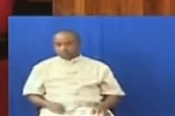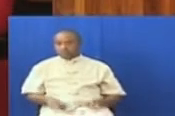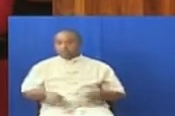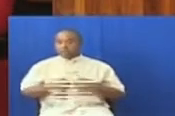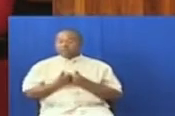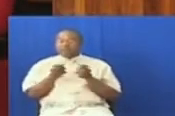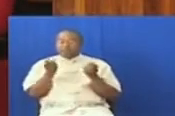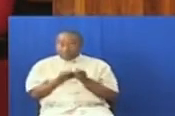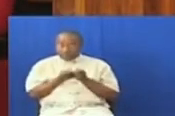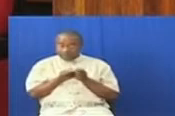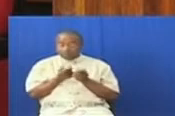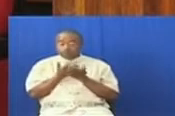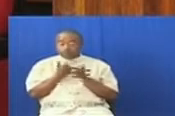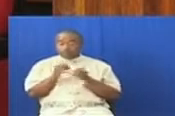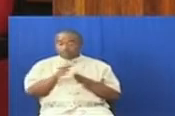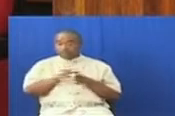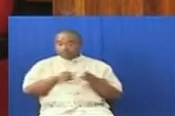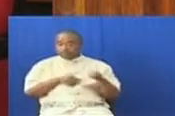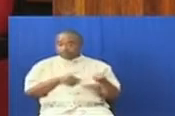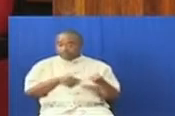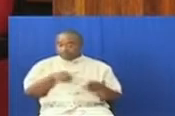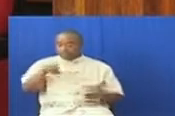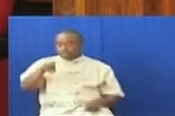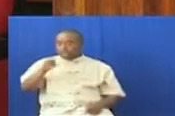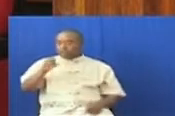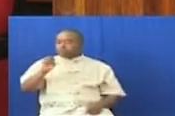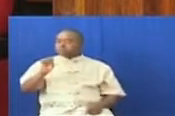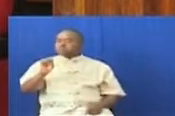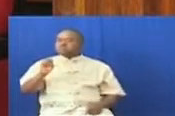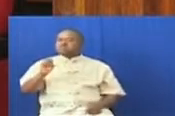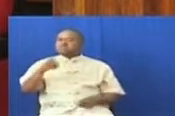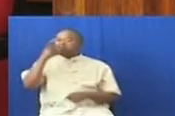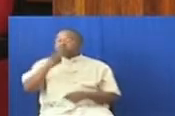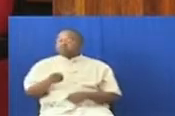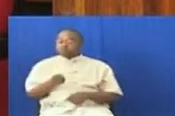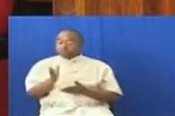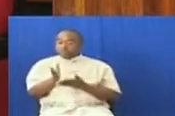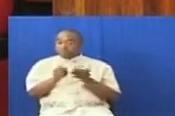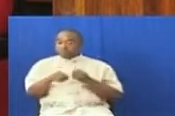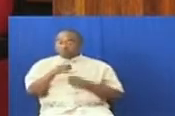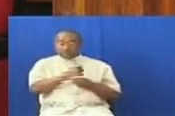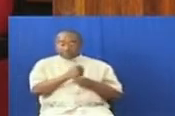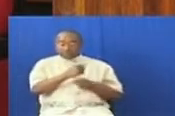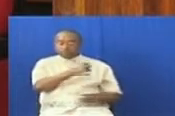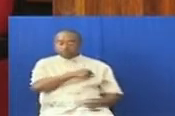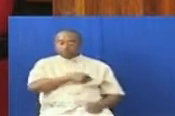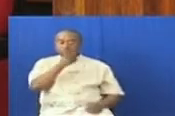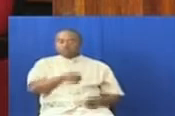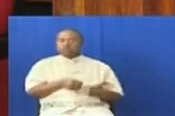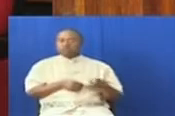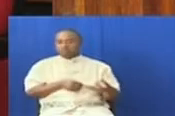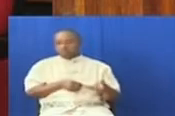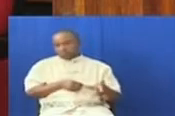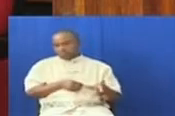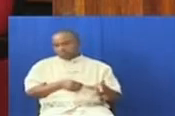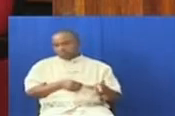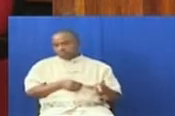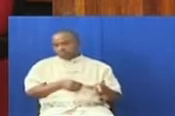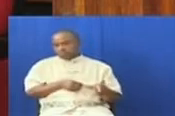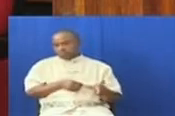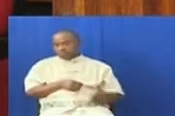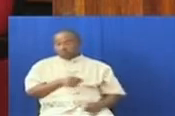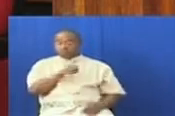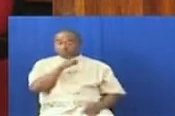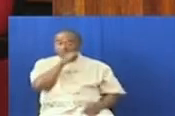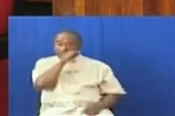na matumizi haya ya posi kuwa mabovu, kuna tabia ya watendaji ambao wapo kama wale